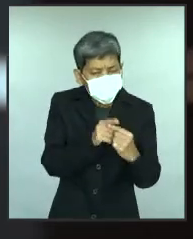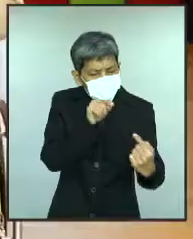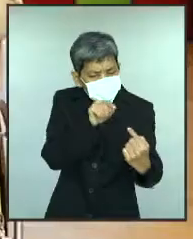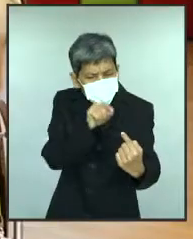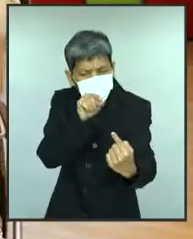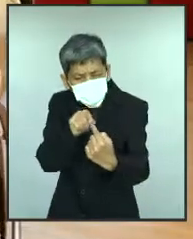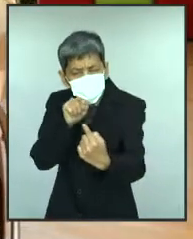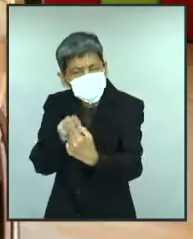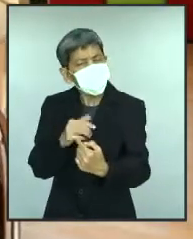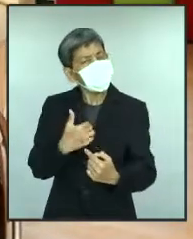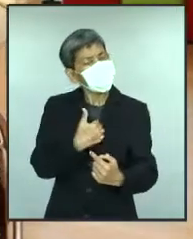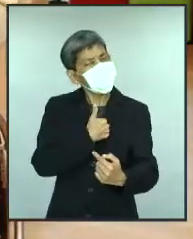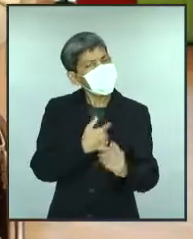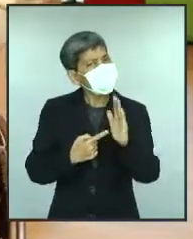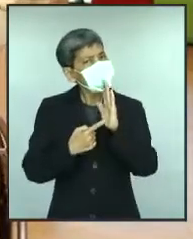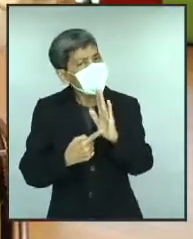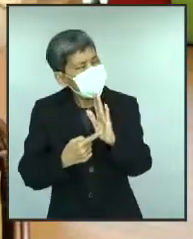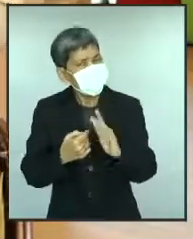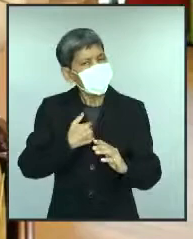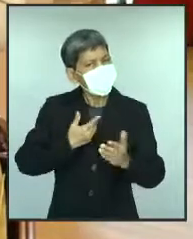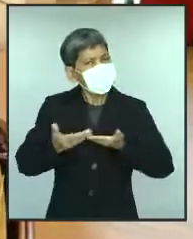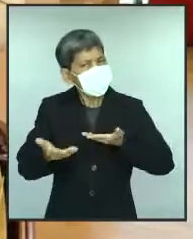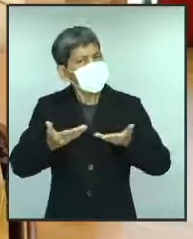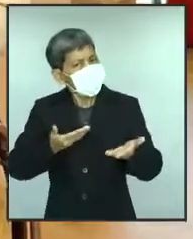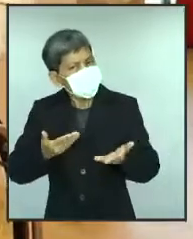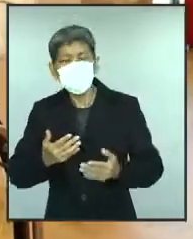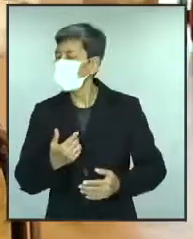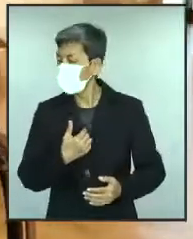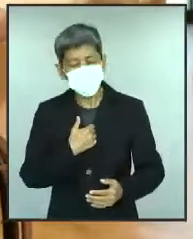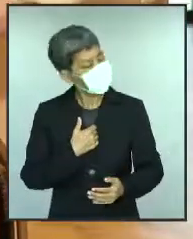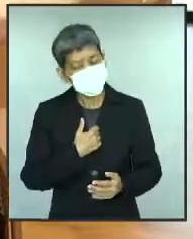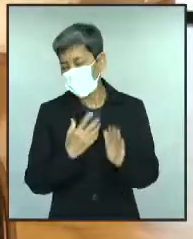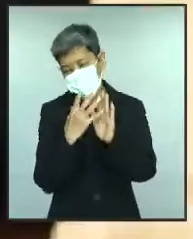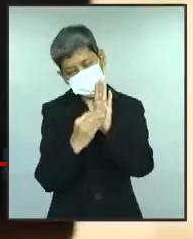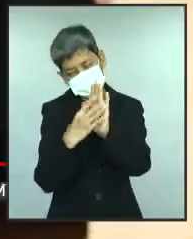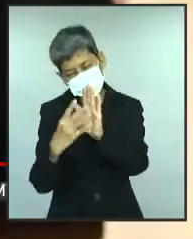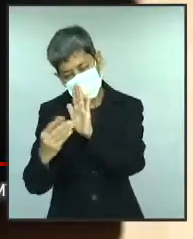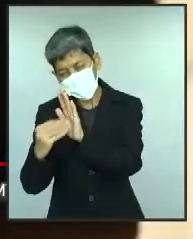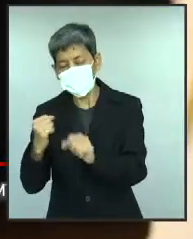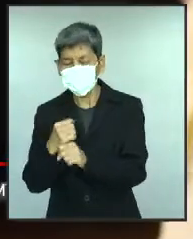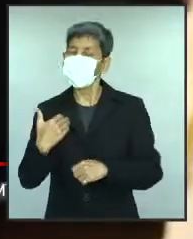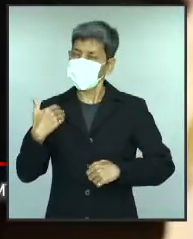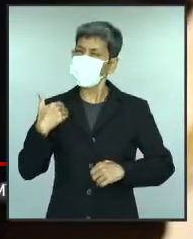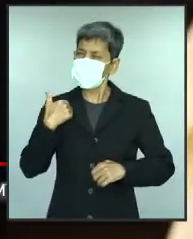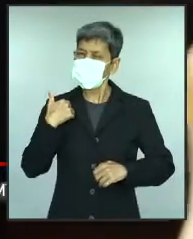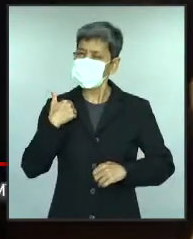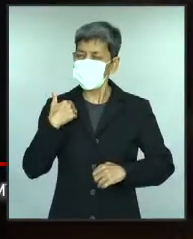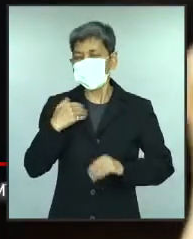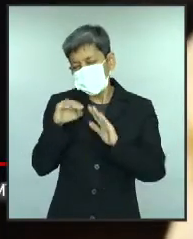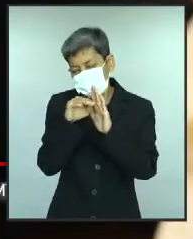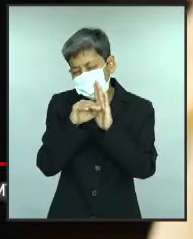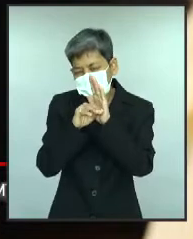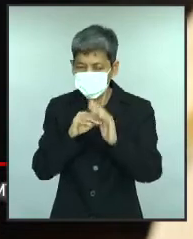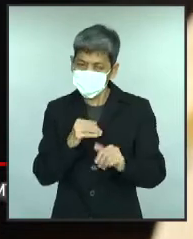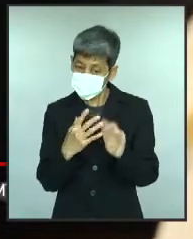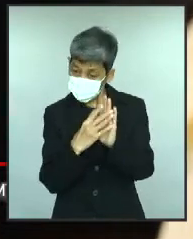เราขายเขาหรือว่าเราแค่ เราถ่ายทอดเลย ใช่ไหม ถ่ายทอดเลยเพียงแต่ว่าก็อาจจะมีในเรื่องของเงื่อนไ